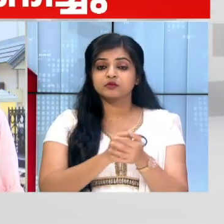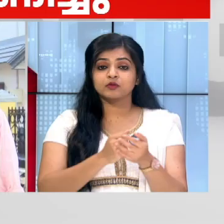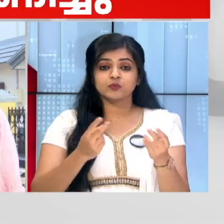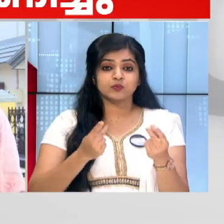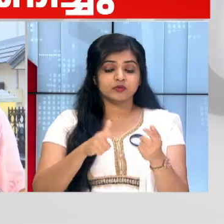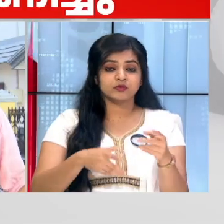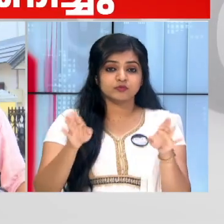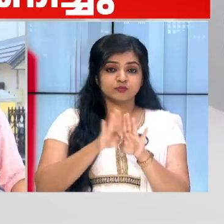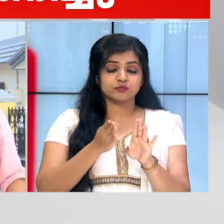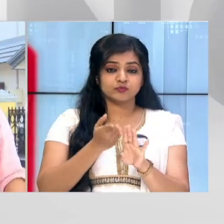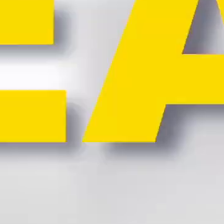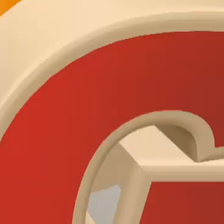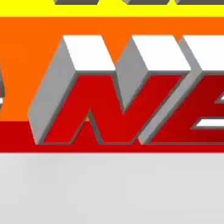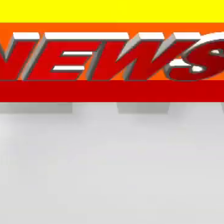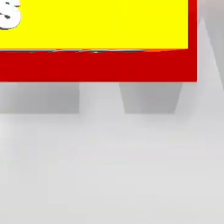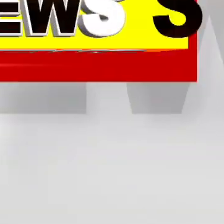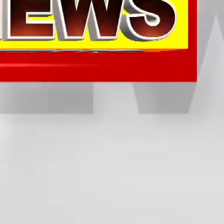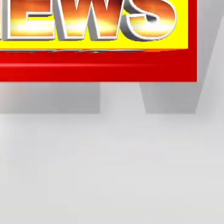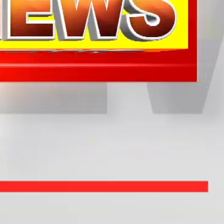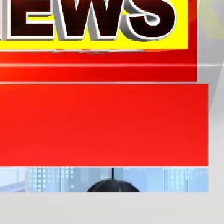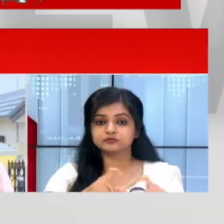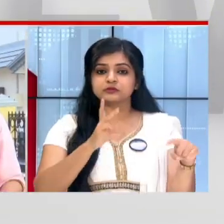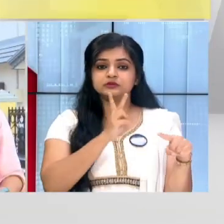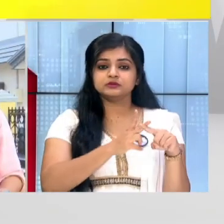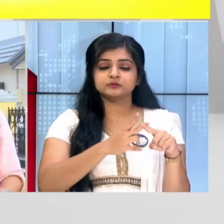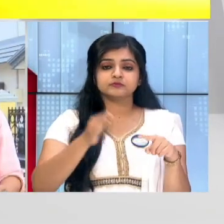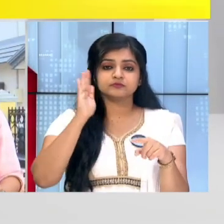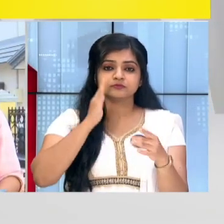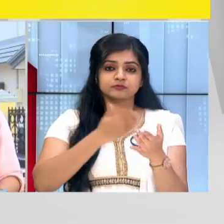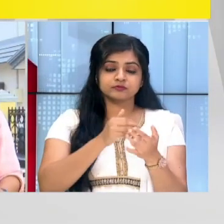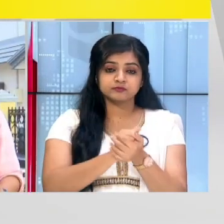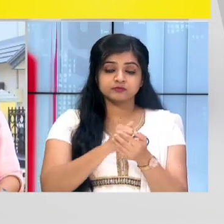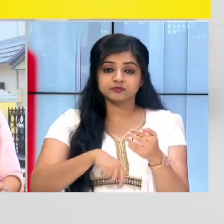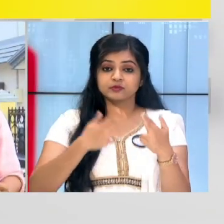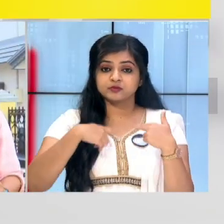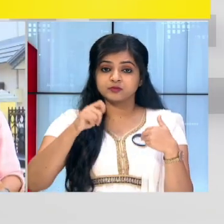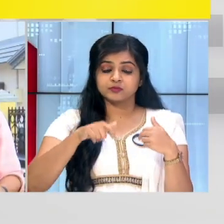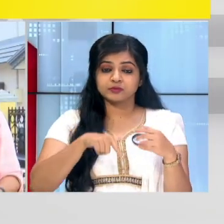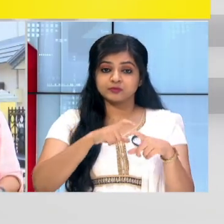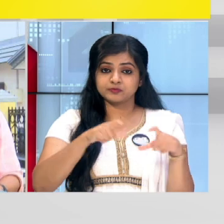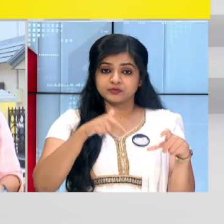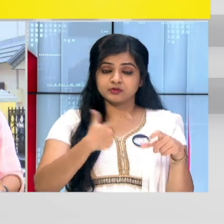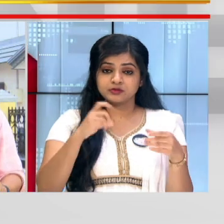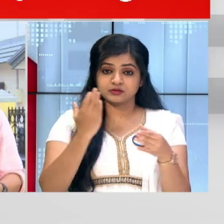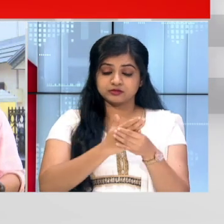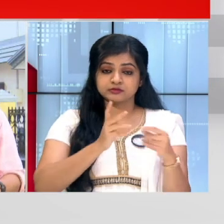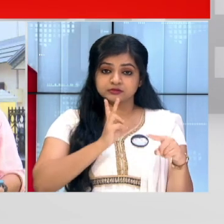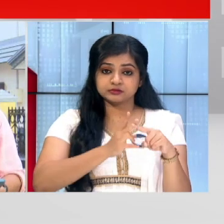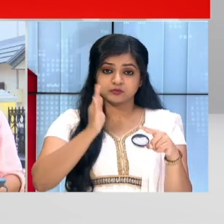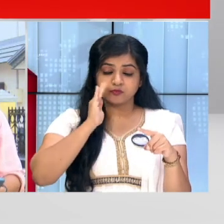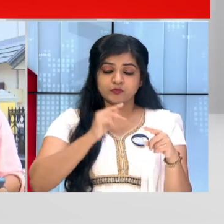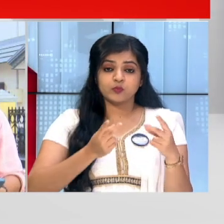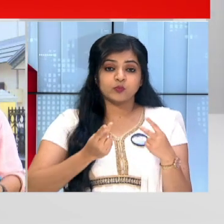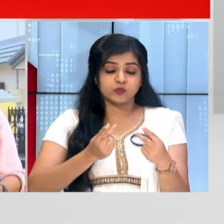ശേഷവും അതേ ബെഞ്ചിൽ തന്നെ കേസ് പരിഗണിക്കപ്പെട്ടത്. അതായത് ഈ ന്യായാധിപൻ്റെ ഭാഗത്ത് നിന്ന് ആ ബെഞ്ചിൽ തന്നെ കേസ് പരിഗണിക്കാനുള്ള ധൃതി ഉണ്ടായി